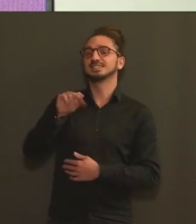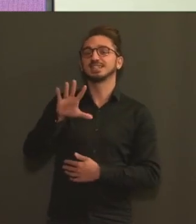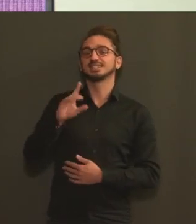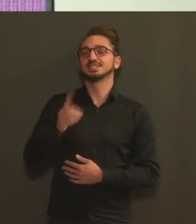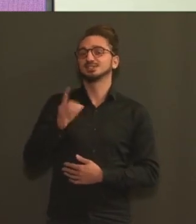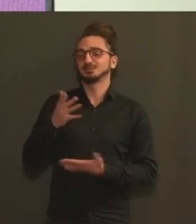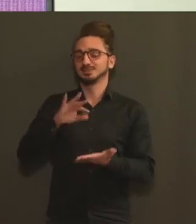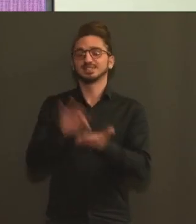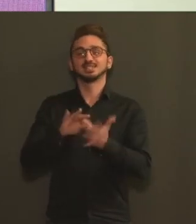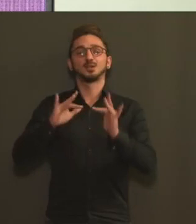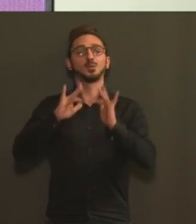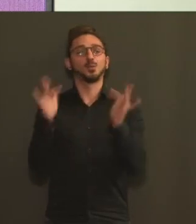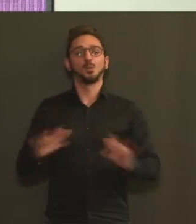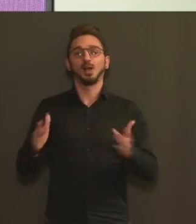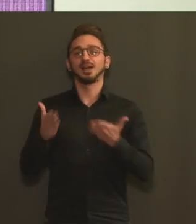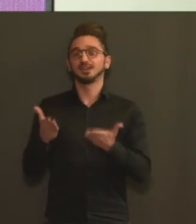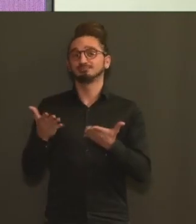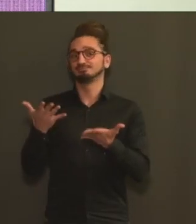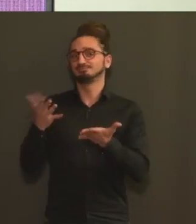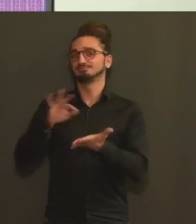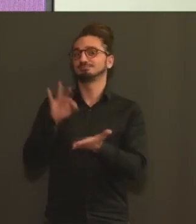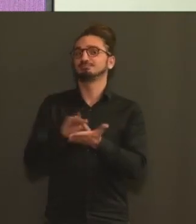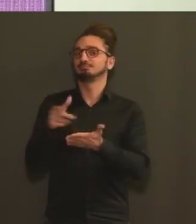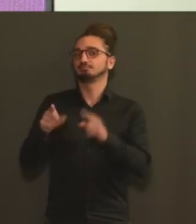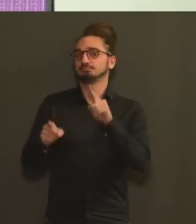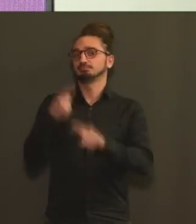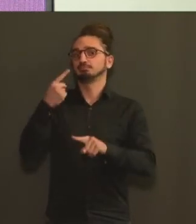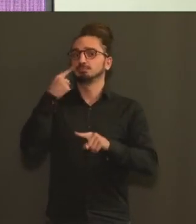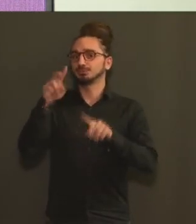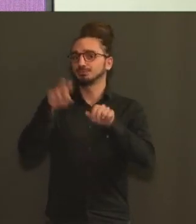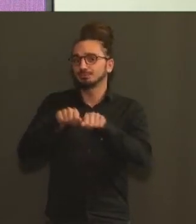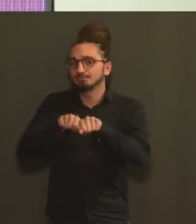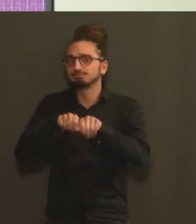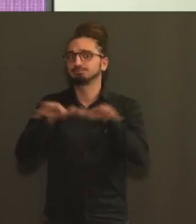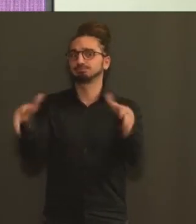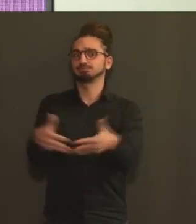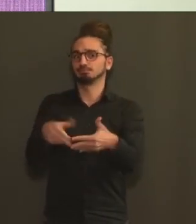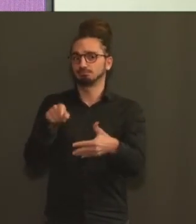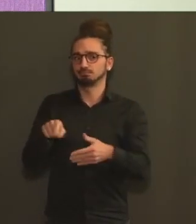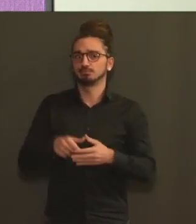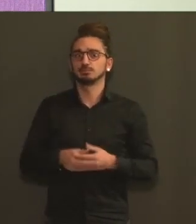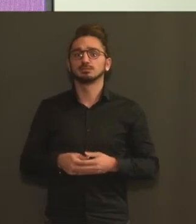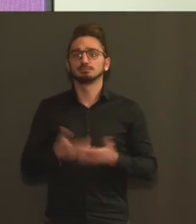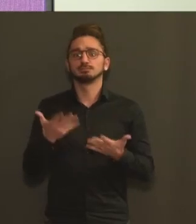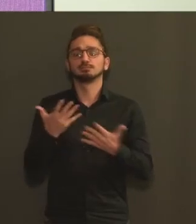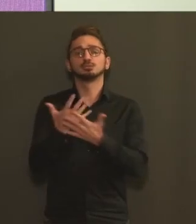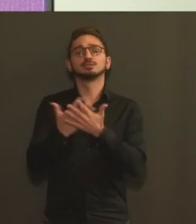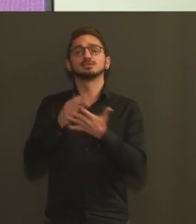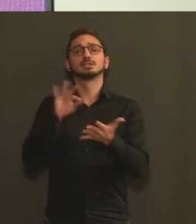dans l'évolution de la pandémie puisque les chiffres sont à ce moment-là tous repartis à la